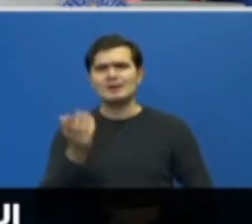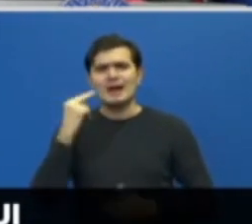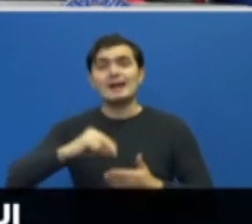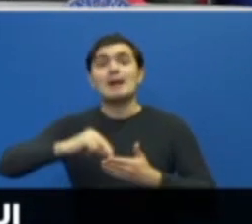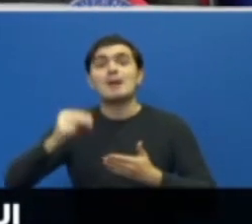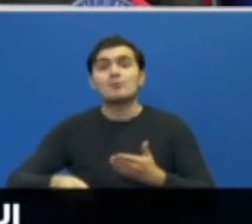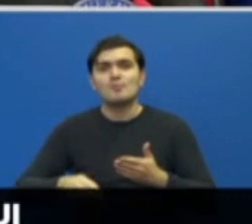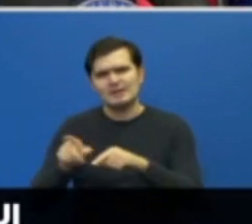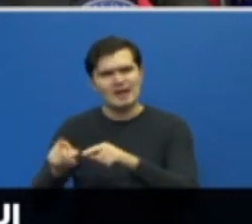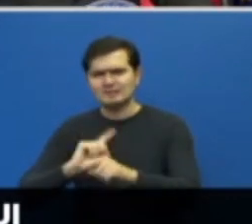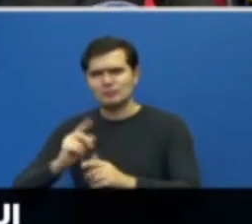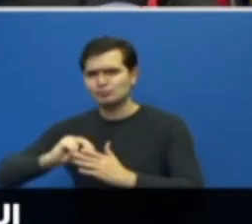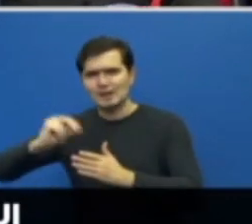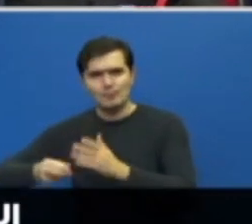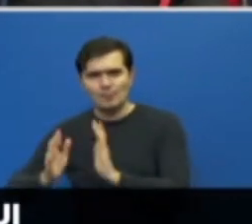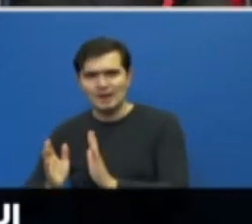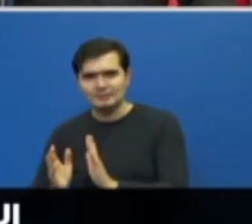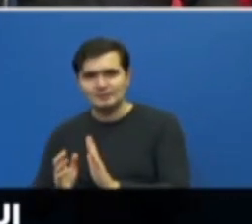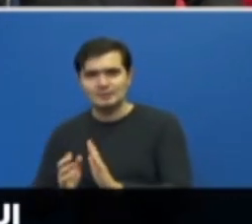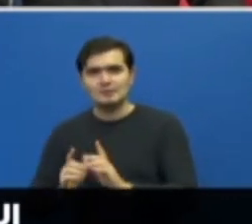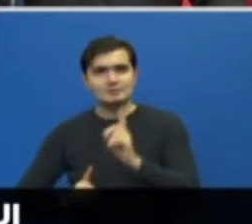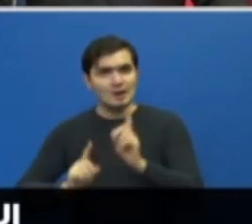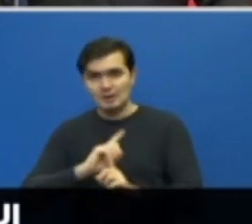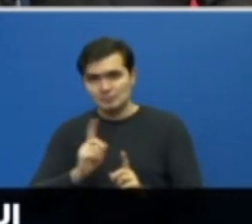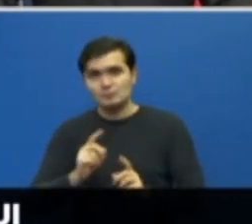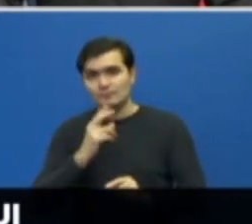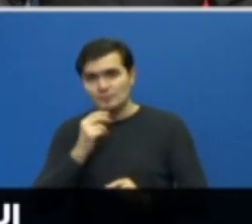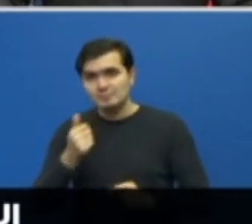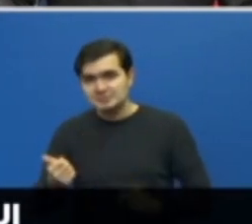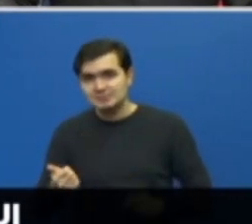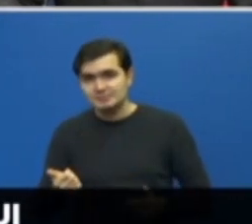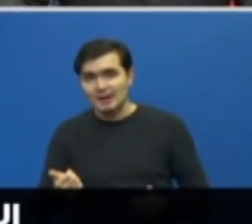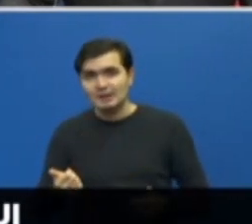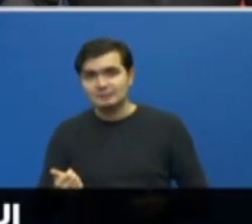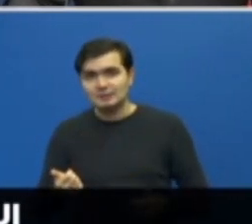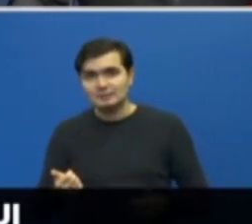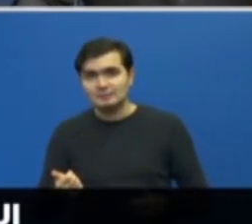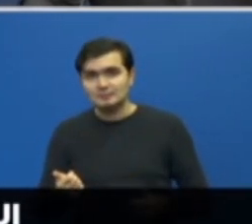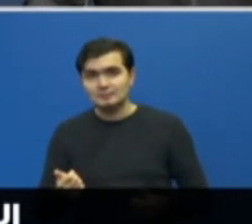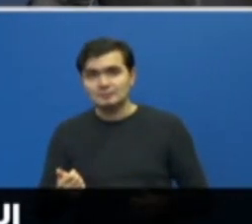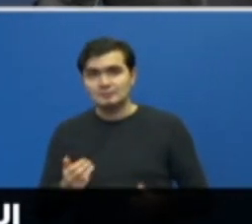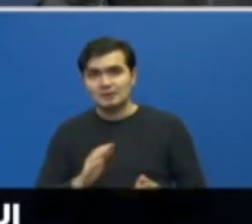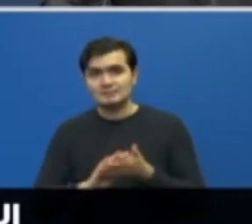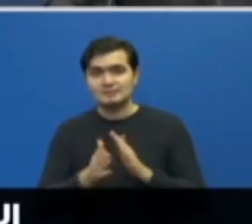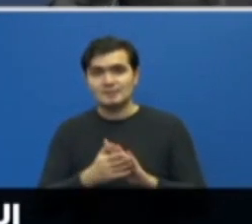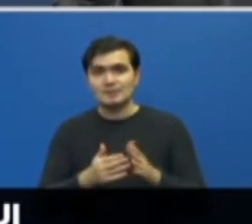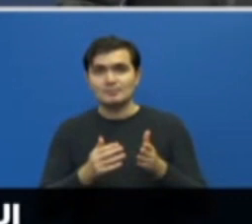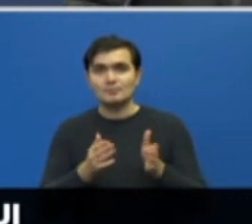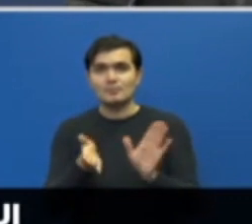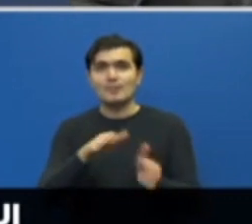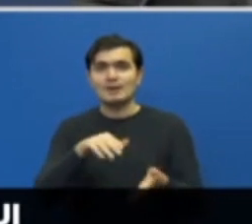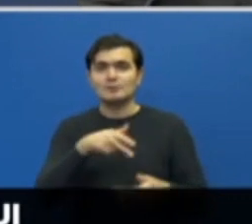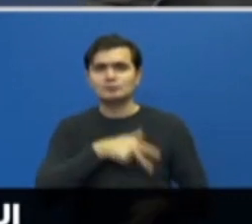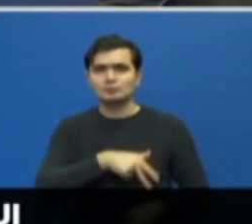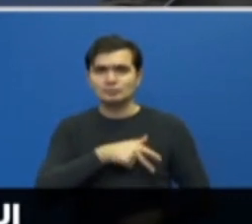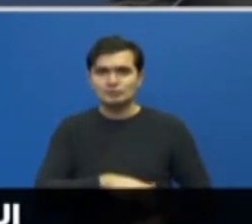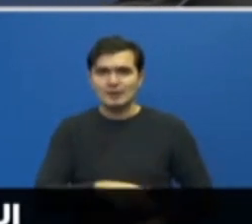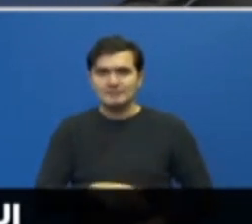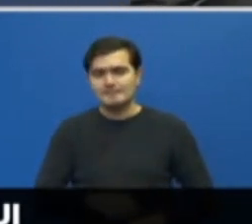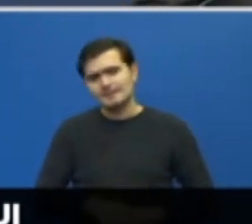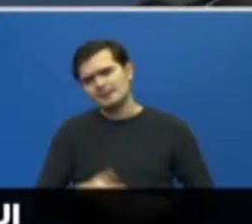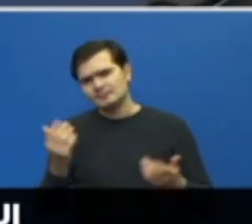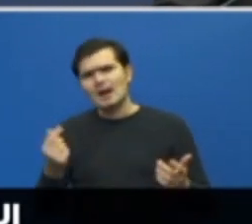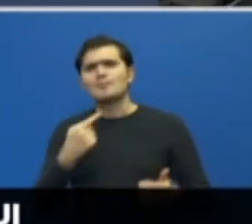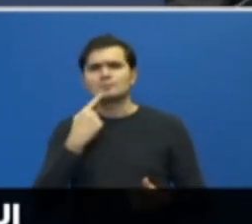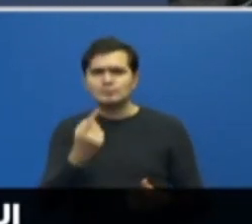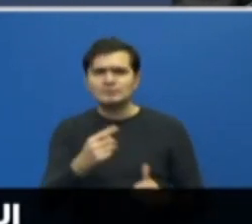aprobate și dacă nu, trec atunci pe acel pachet, pe următorul pachet, să închidem pachetul social. Am spus